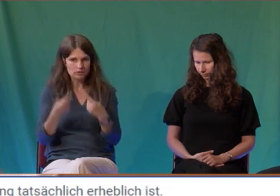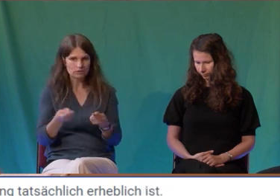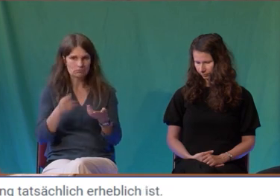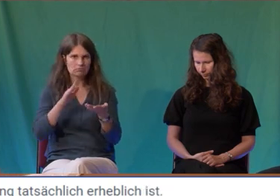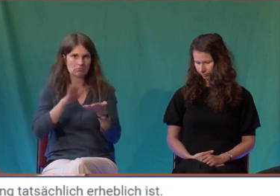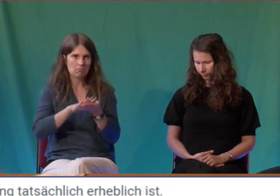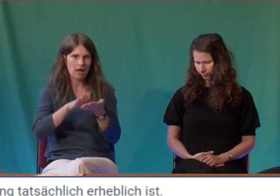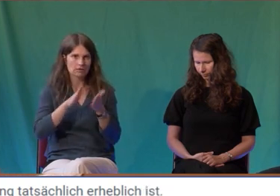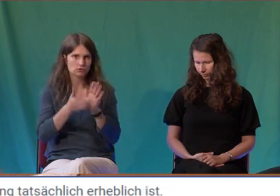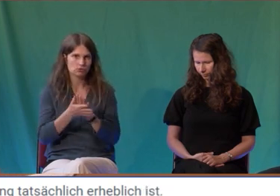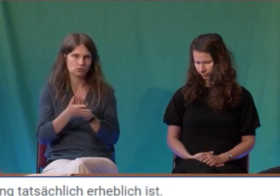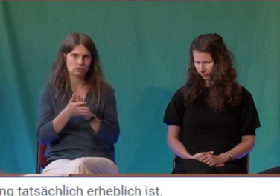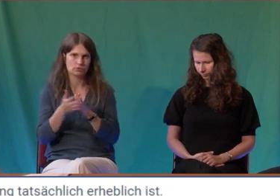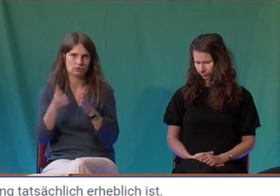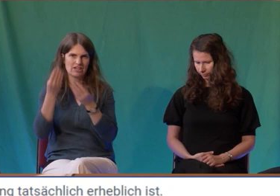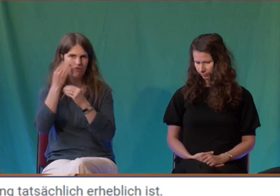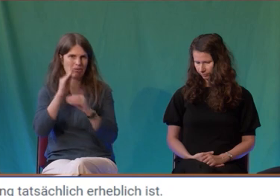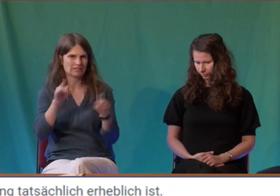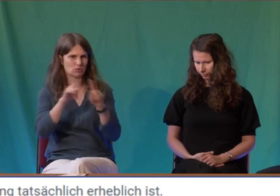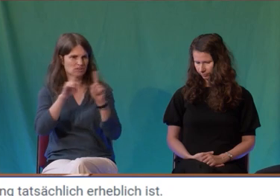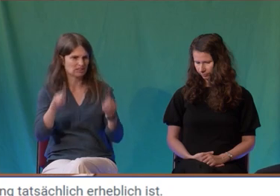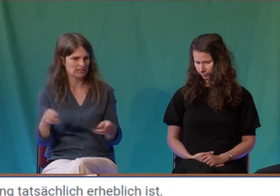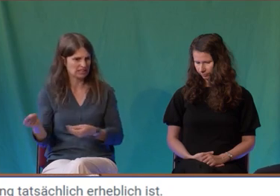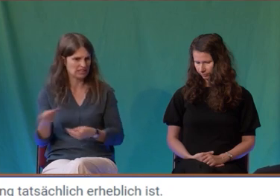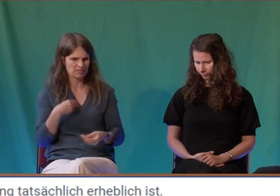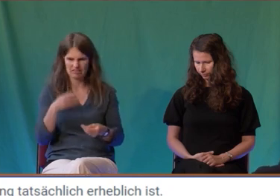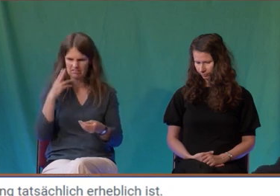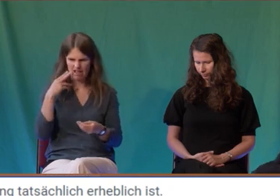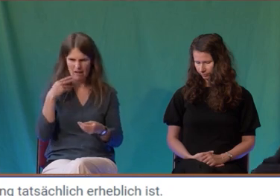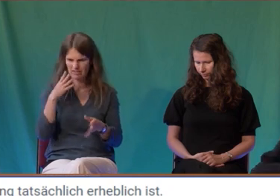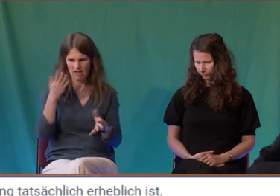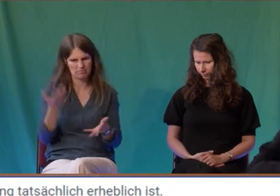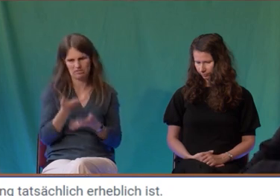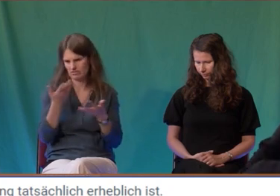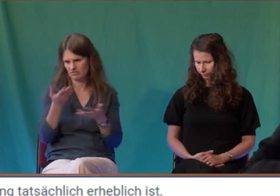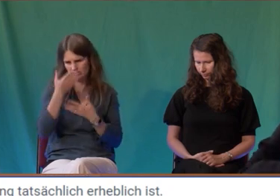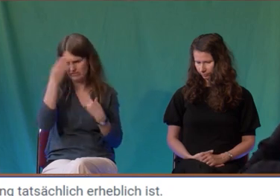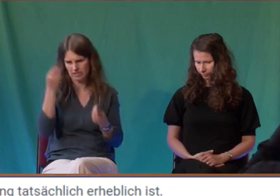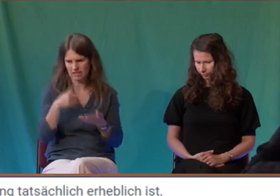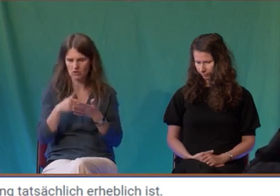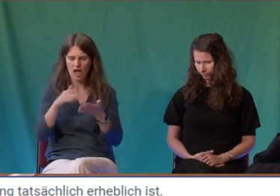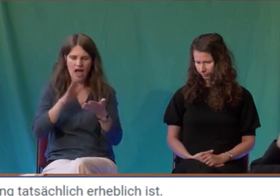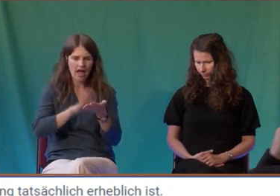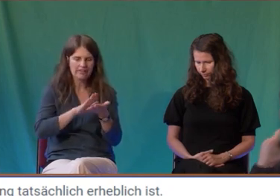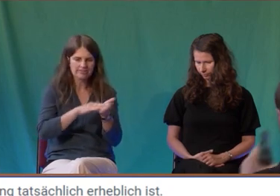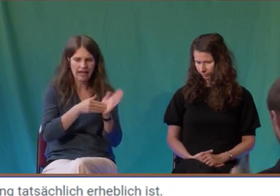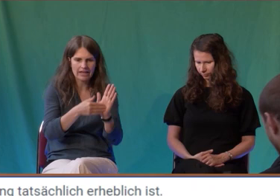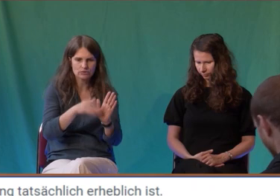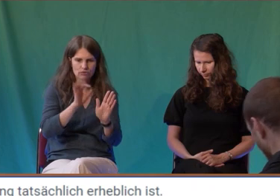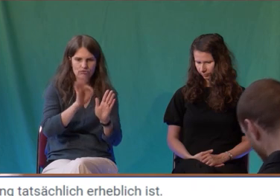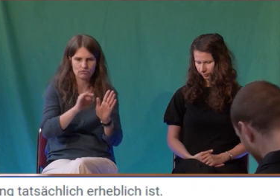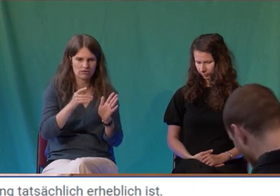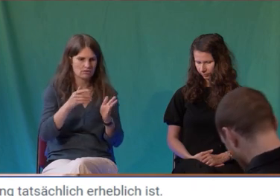Praxis ich kriege den Titel immer nicht zusammen handreich sind für eine praxisorientierte Unterstützung von Eltern mit